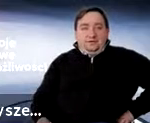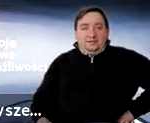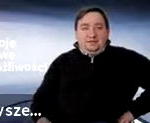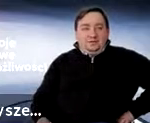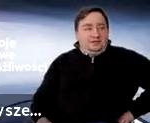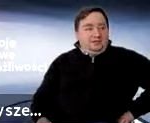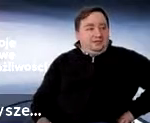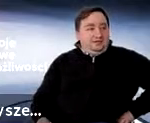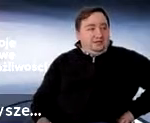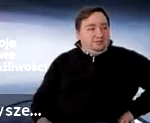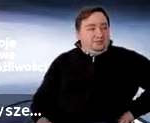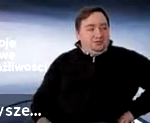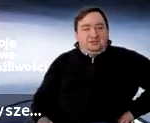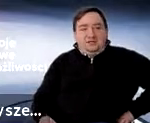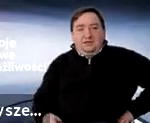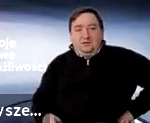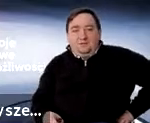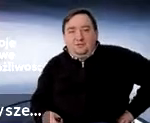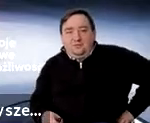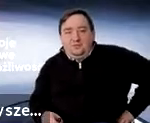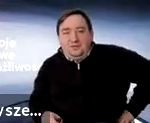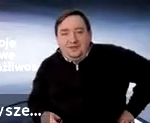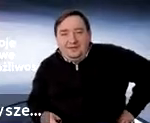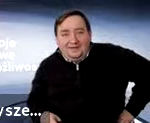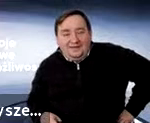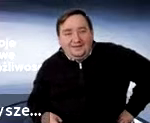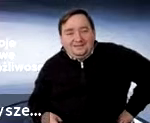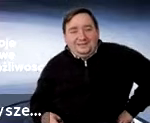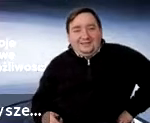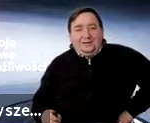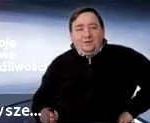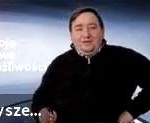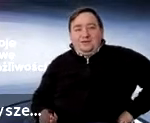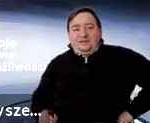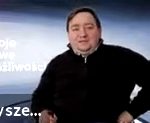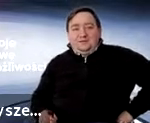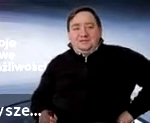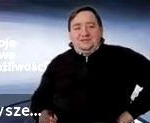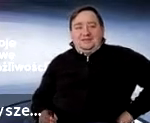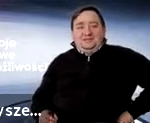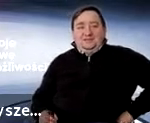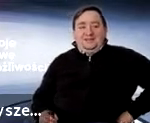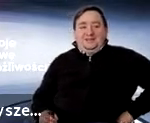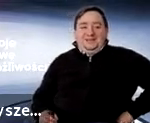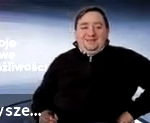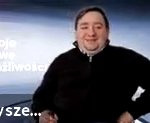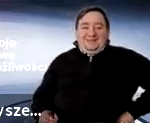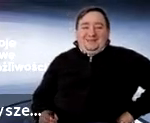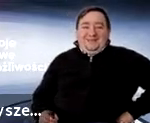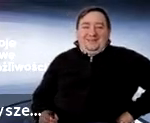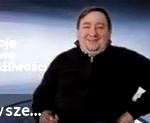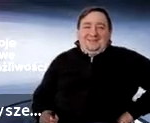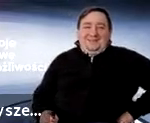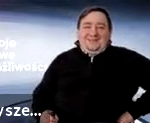procentowy. Niestety procenty z bliżej nieznanego powodu mi zniknęły z prezentacji,